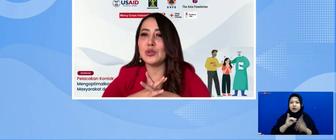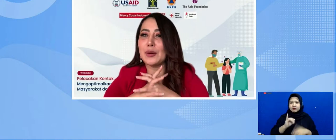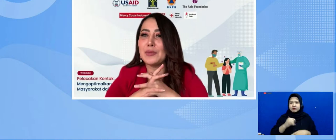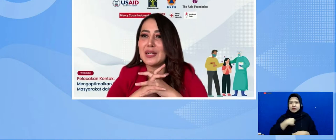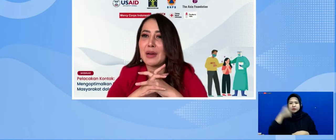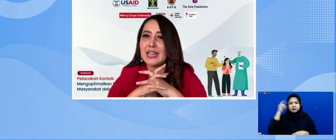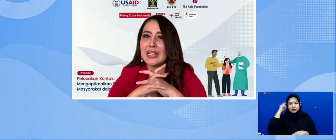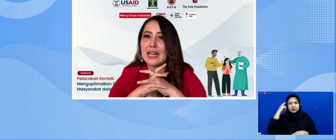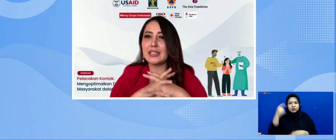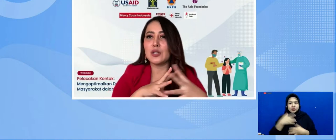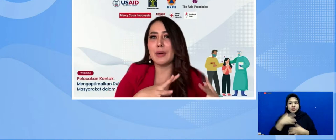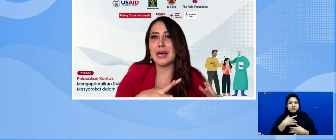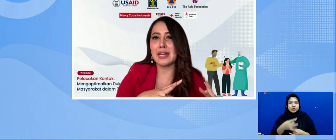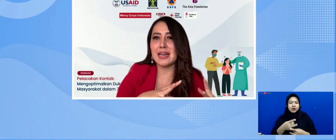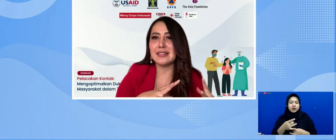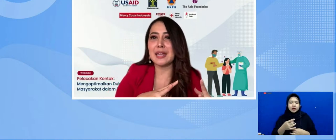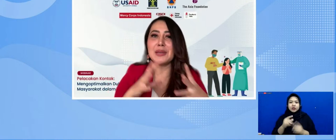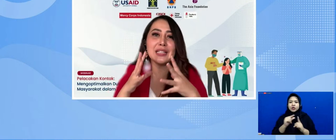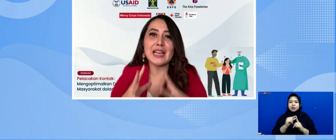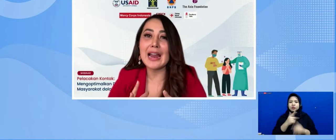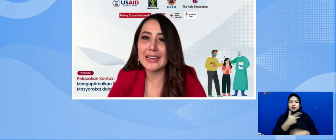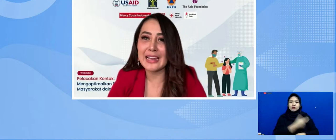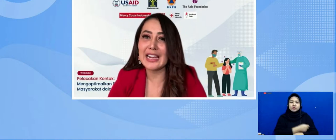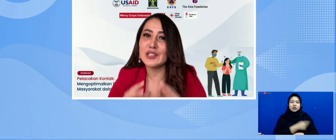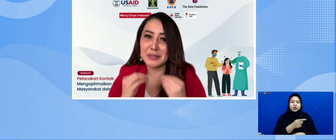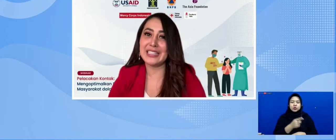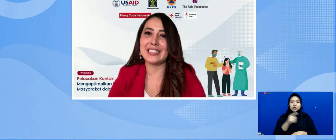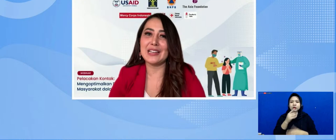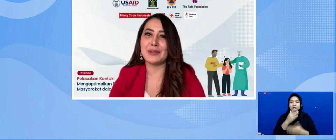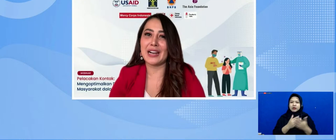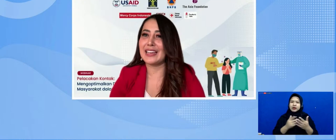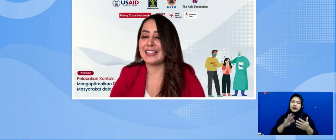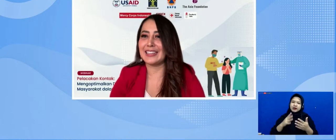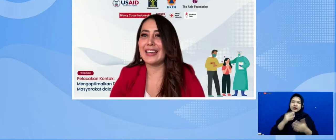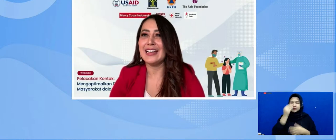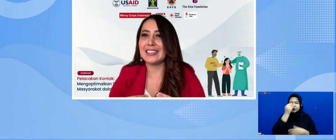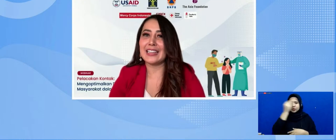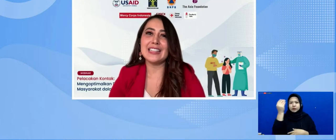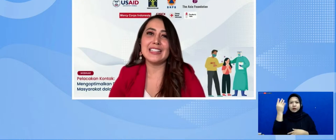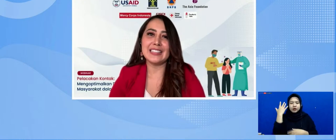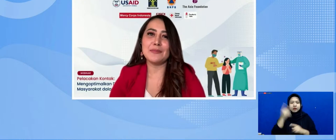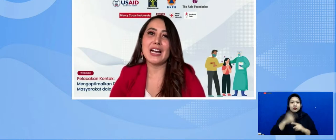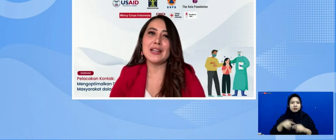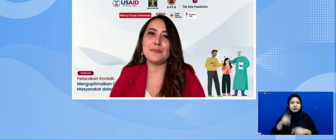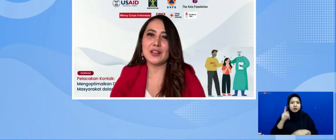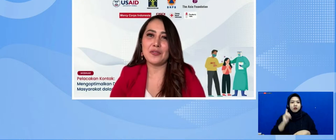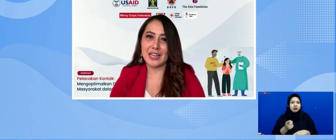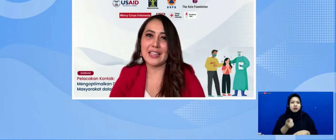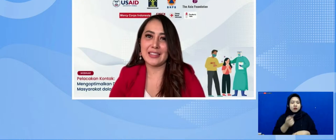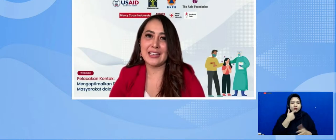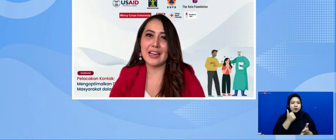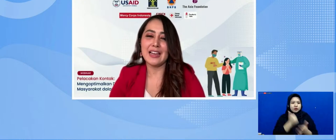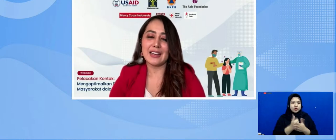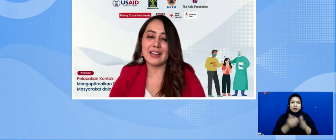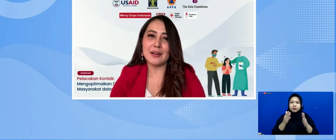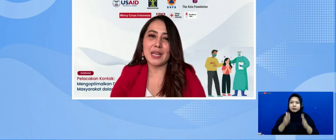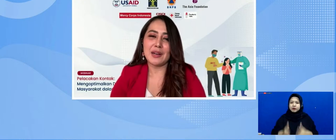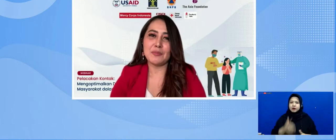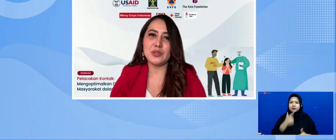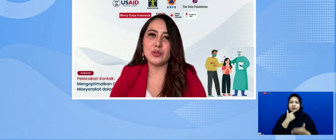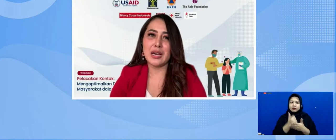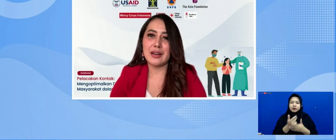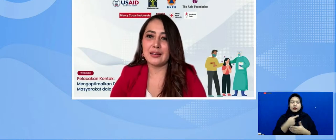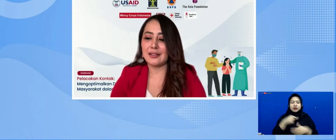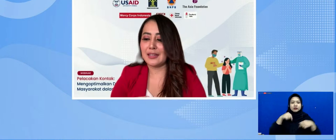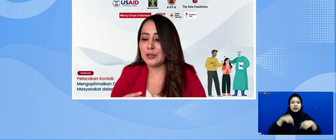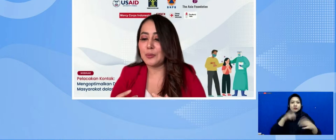juga menarik sekali, bahwa puskesmas itu juga menjadi bagian yang kadang terlupakan, tapi ada, dan itu penting sekali perannya ketika saat ini kita sedang